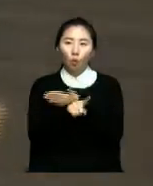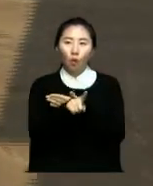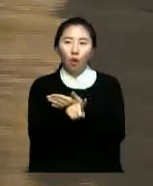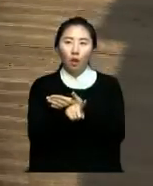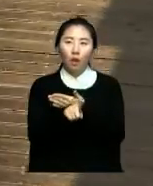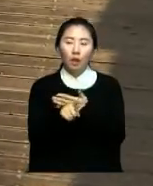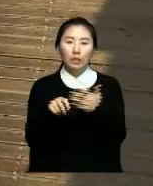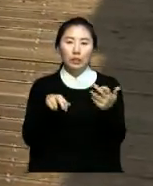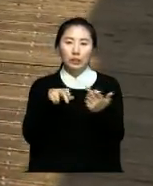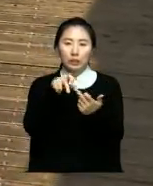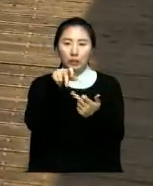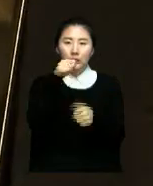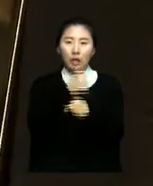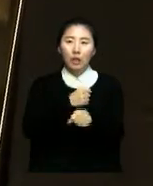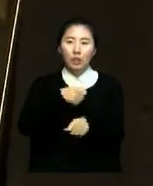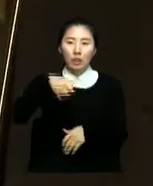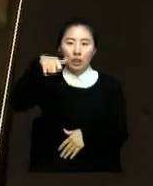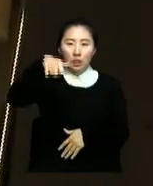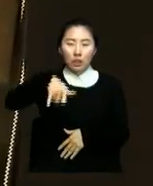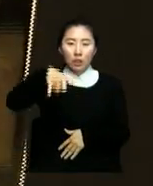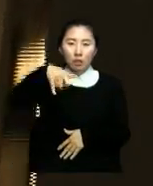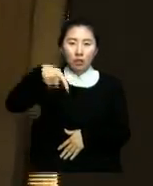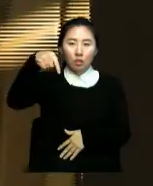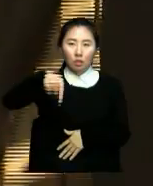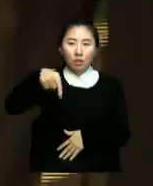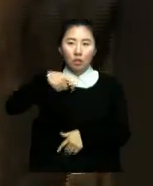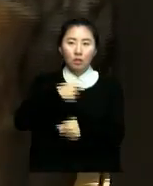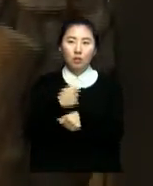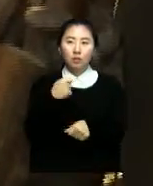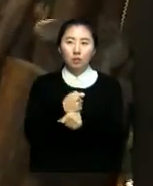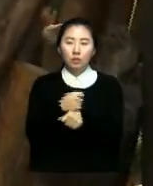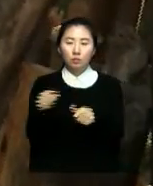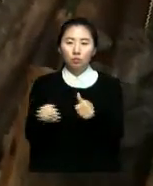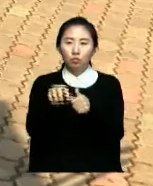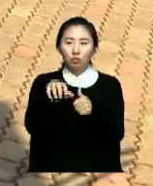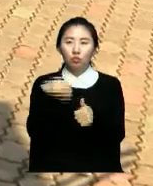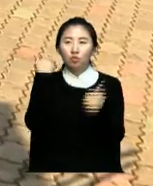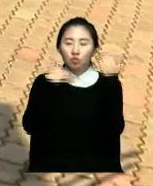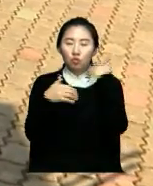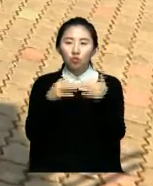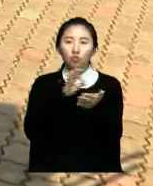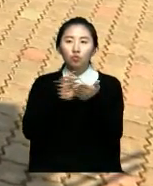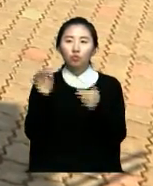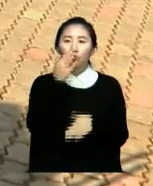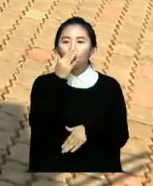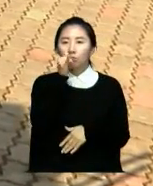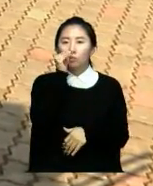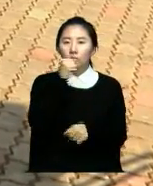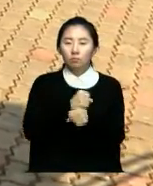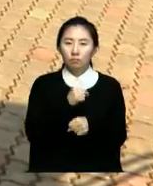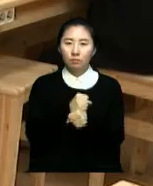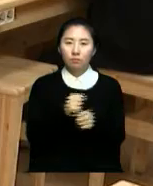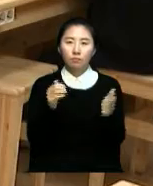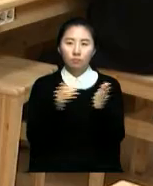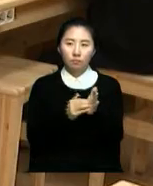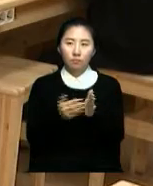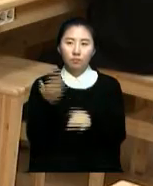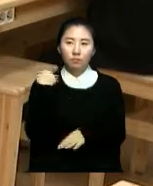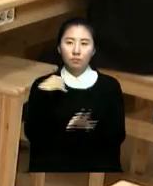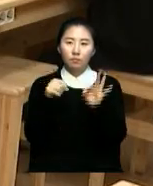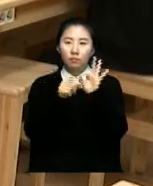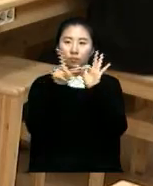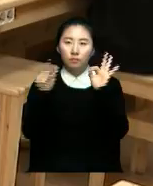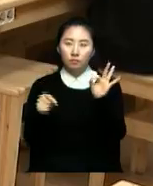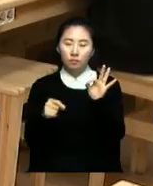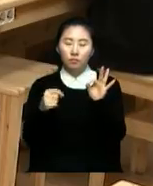아니라 등산용 나무 지팡이를 만들어 등산로 입구에 놔두고 누구나 쓸수 있도록 했습니다. 또 지난